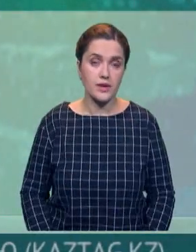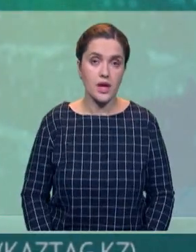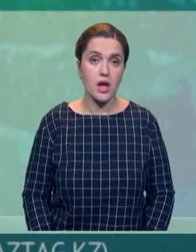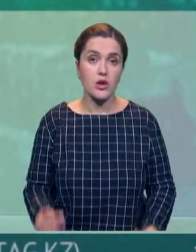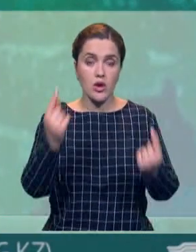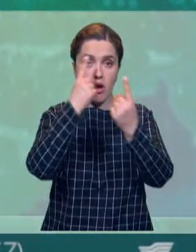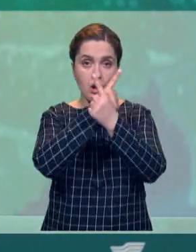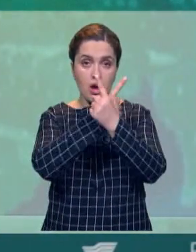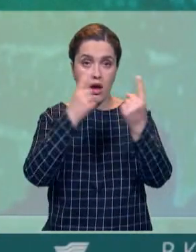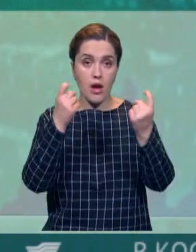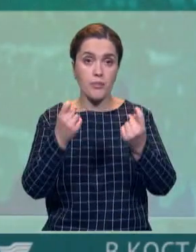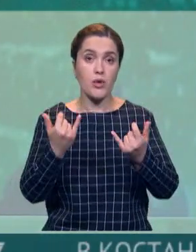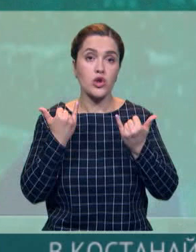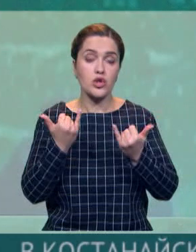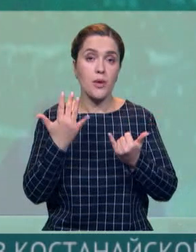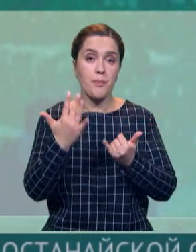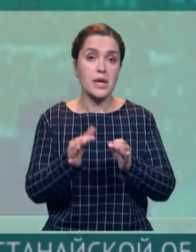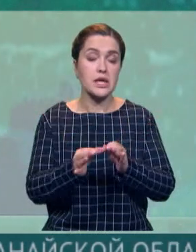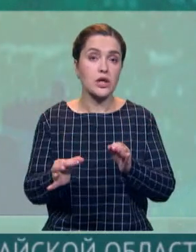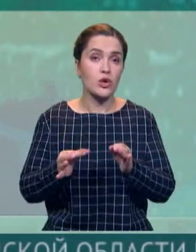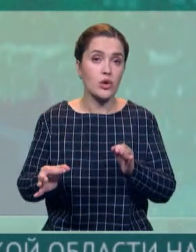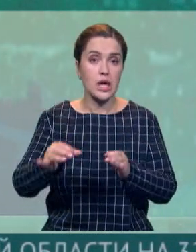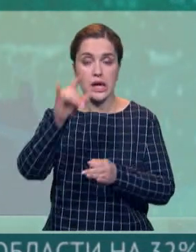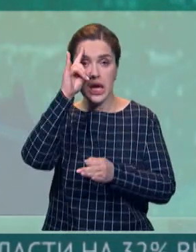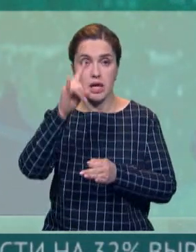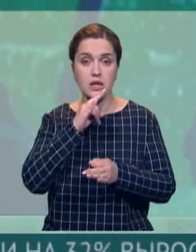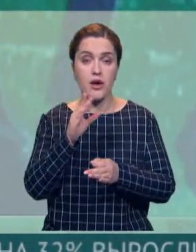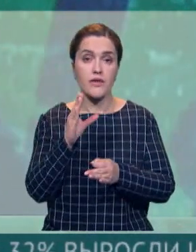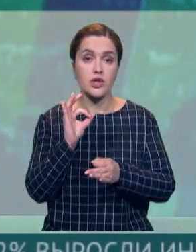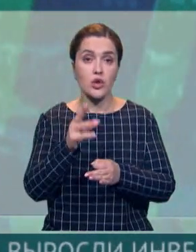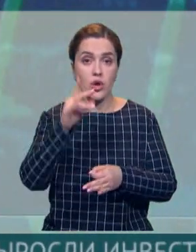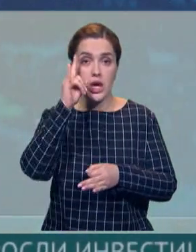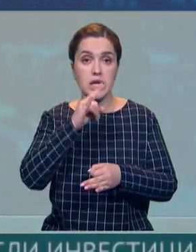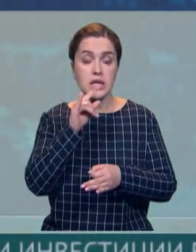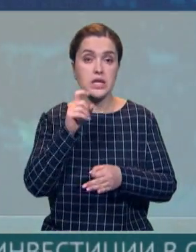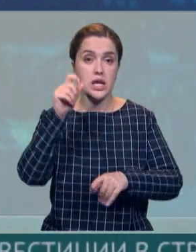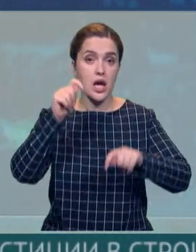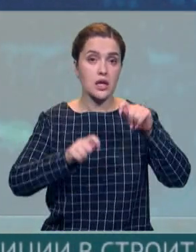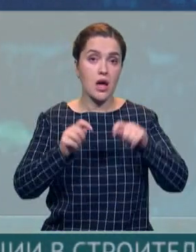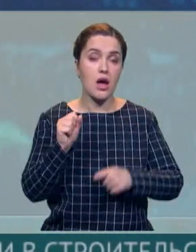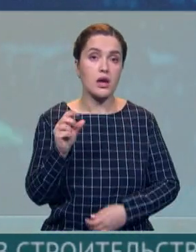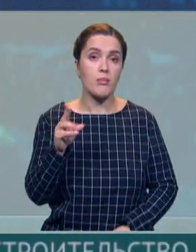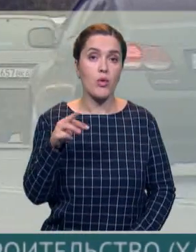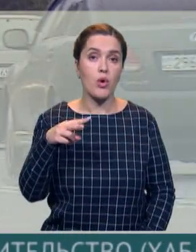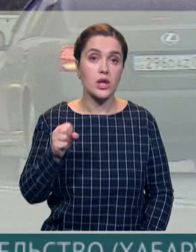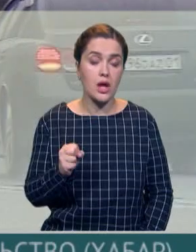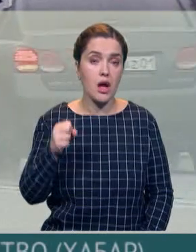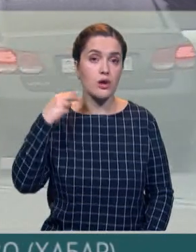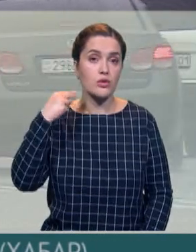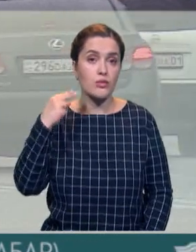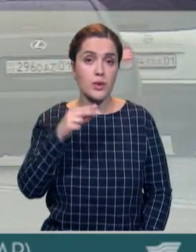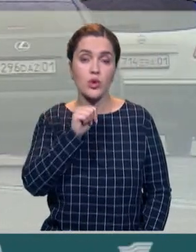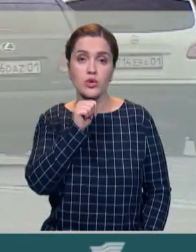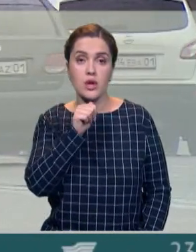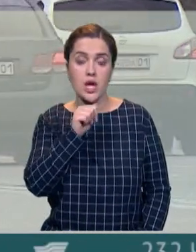Штормовое предупреждение сегодня объявлено в 5 регионах страны. В Восточном Казахстане из-за дождя, в Акмолинской,